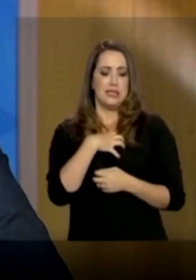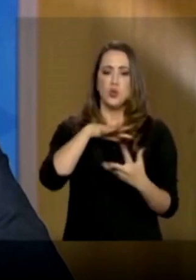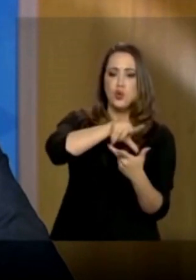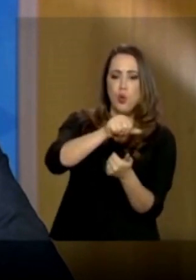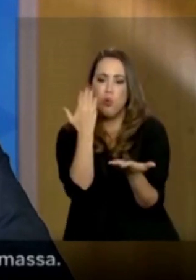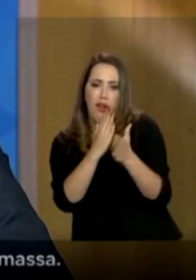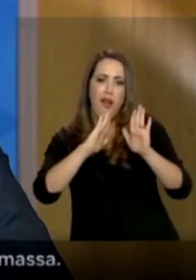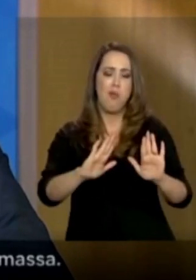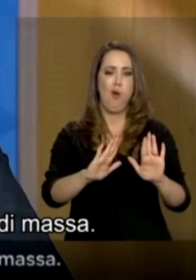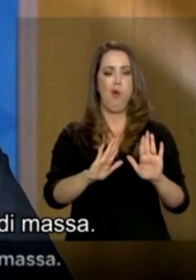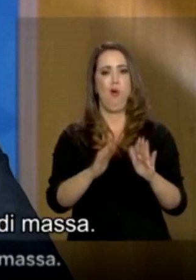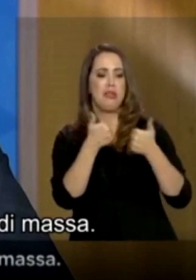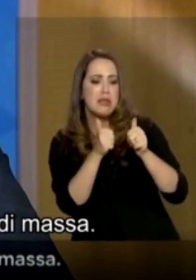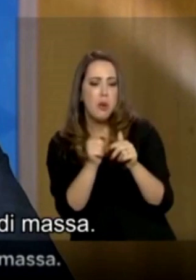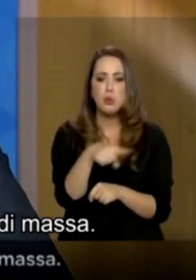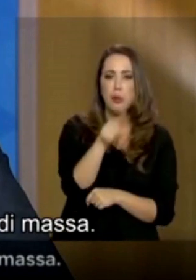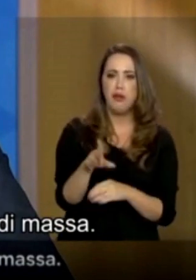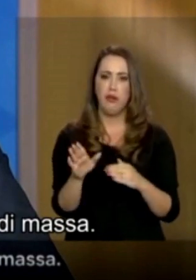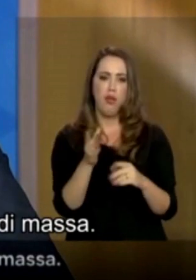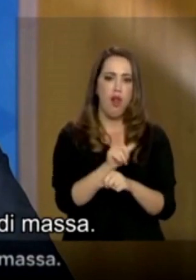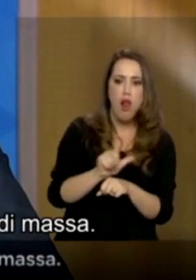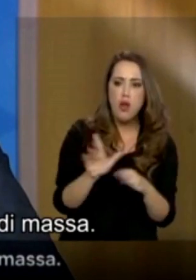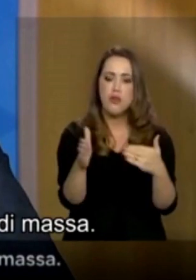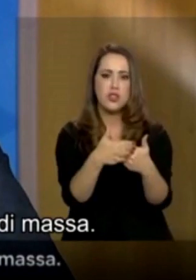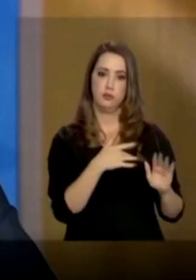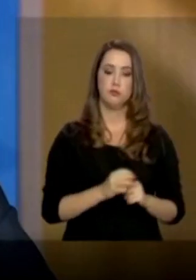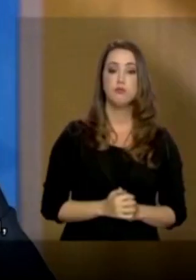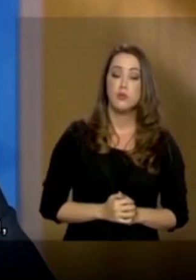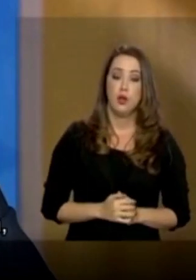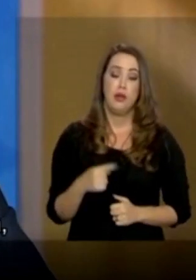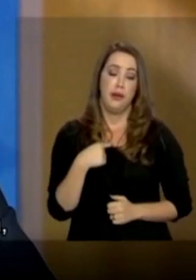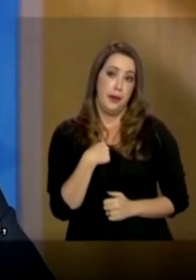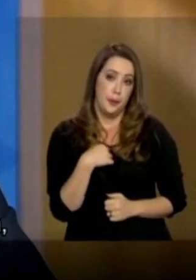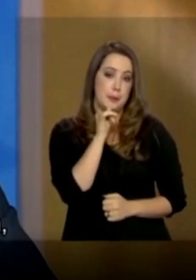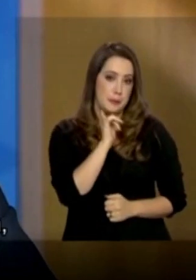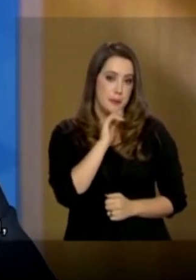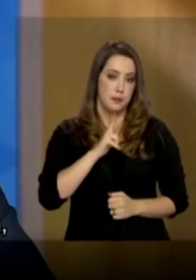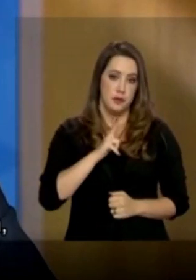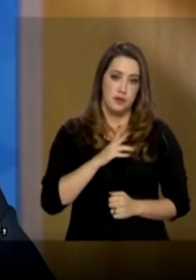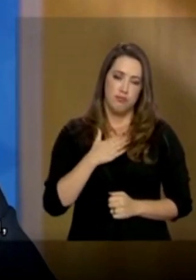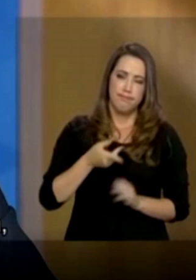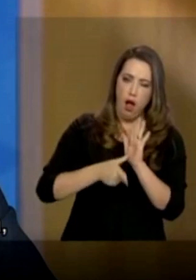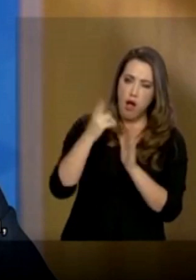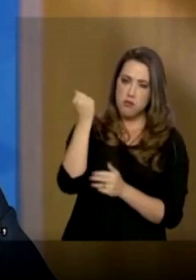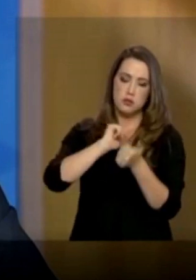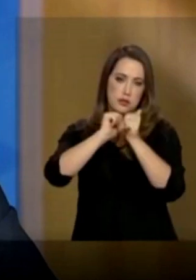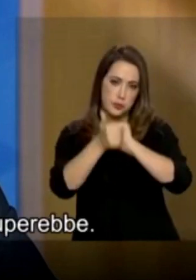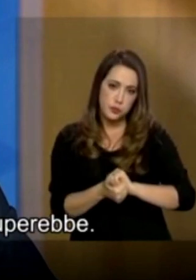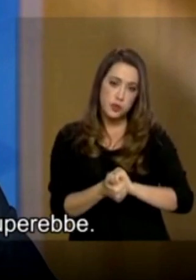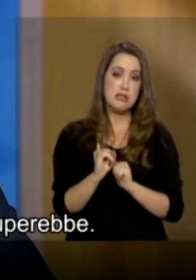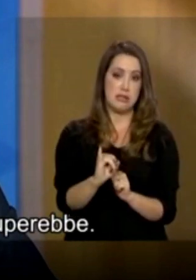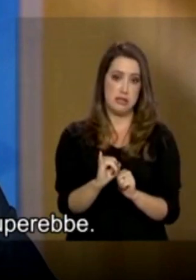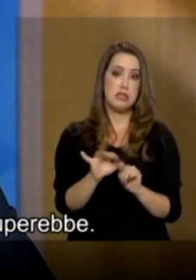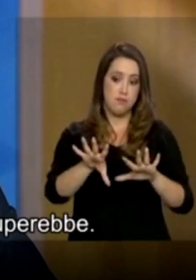Siamo solo idee confuse, semi rischettanti, barbari spezzanti, senza